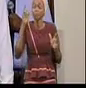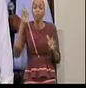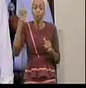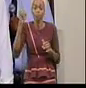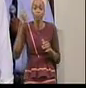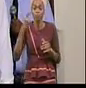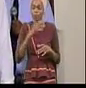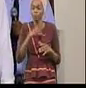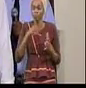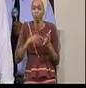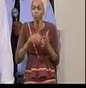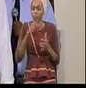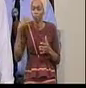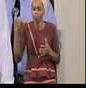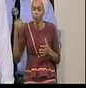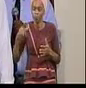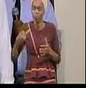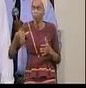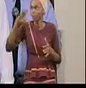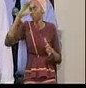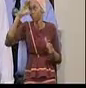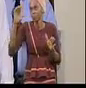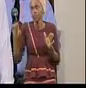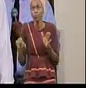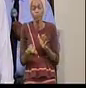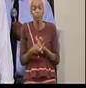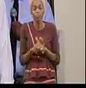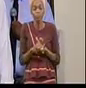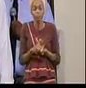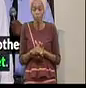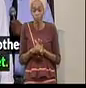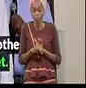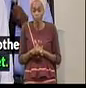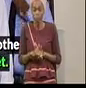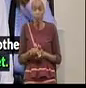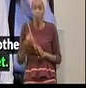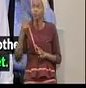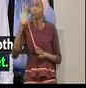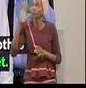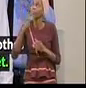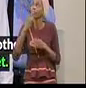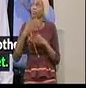هسيبك وتعدي أبدي